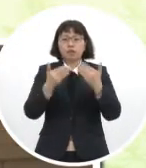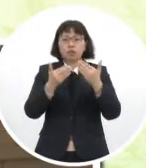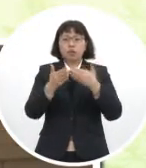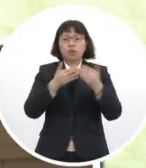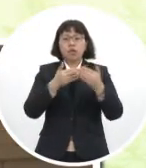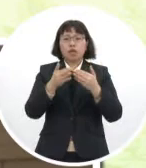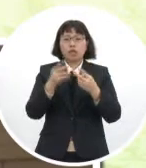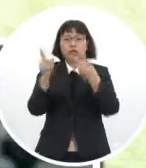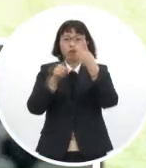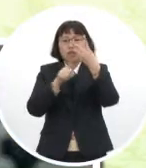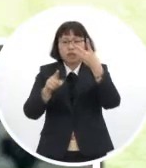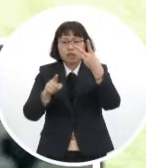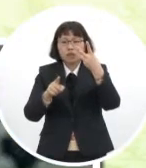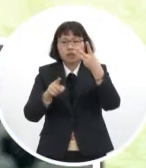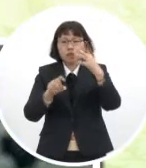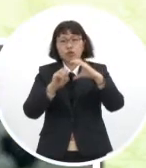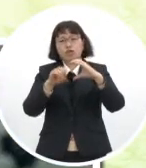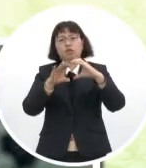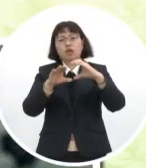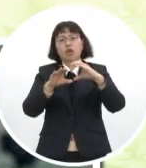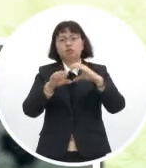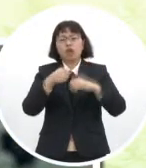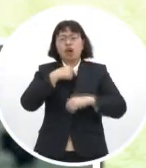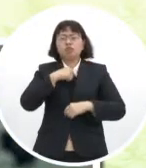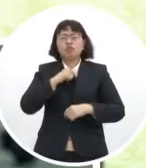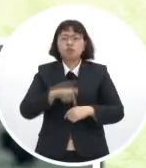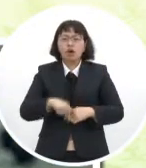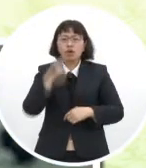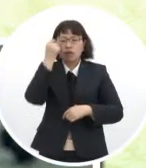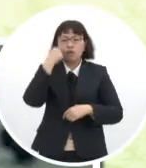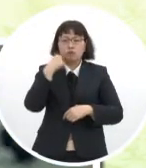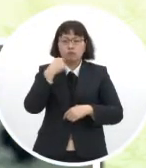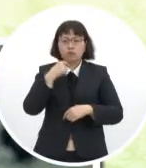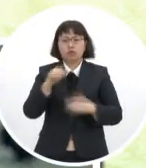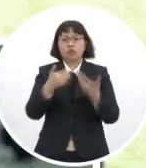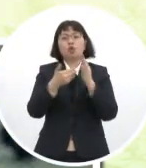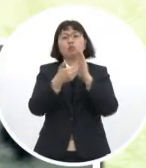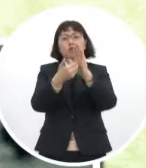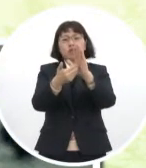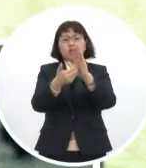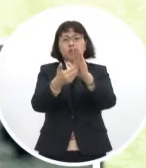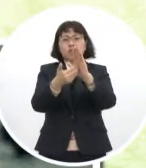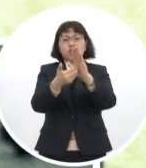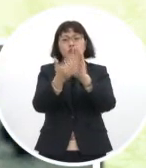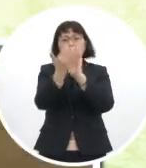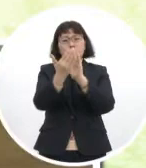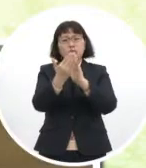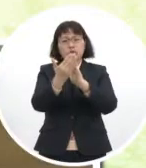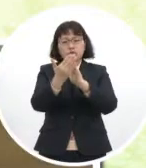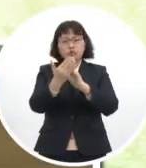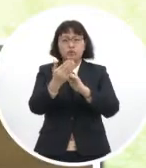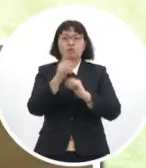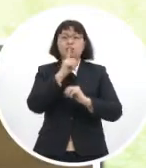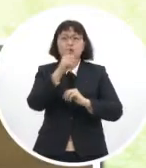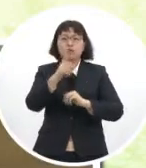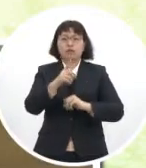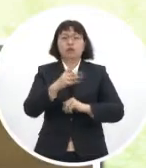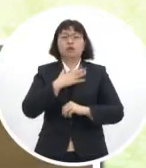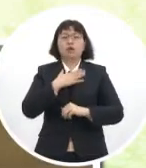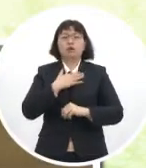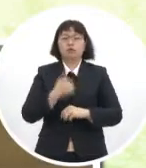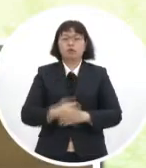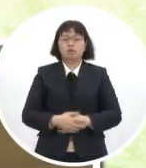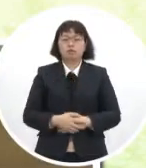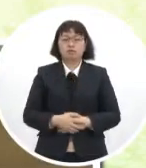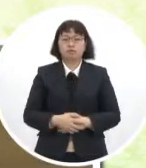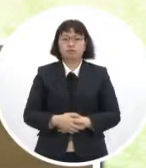から深い悲しみと事故防止に対する強いメッセージが伝わってきたよ。 もうこれ以上交通